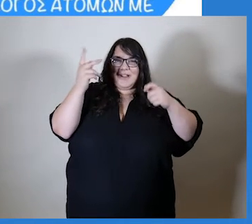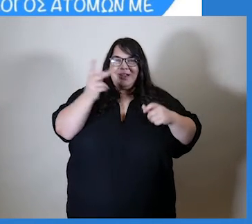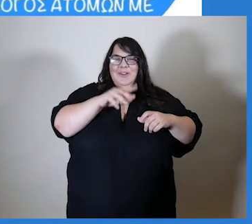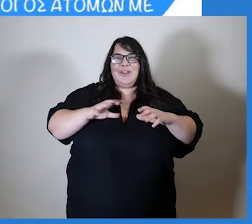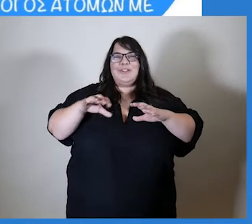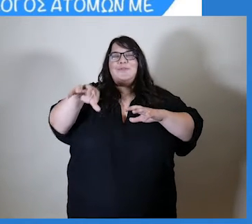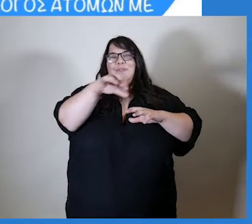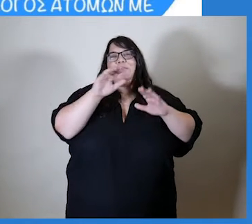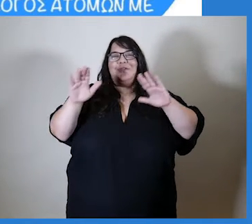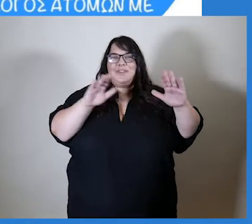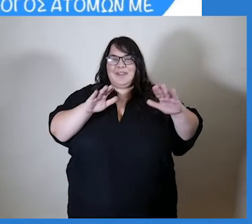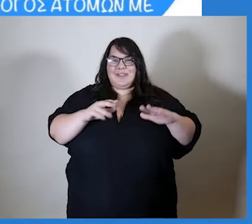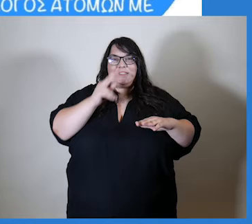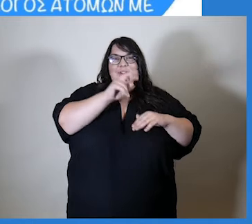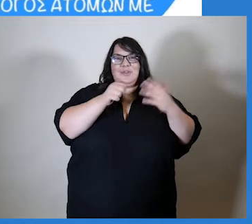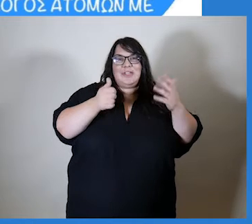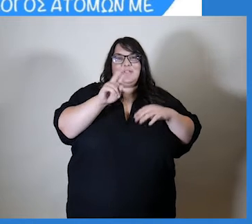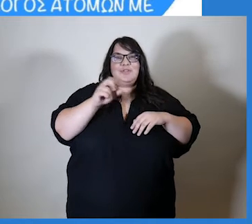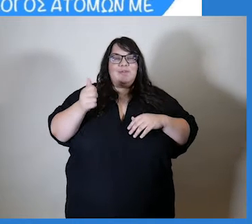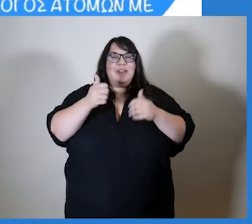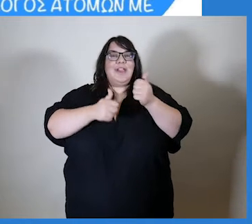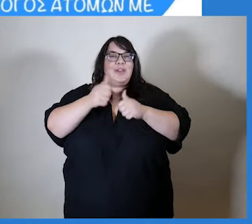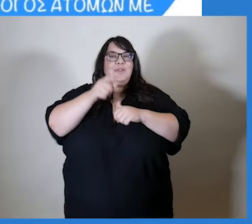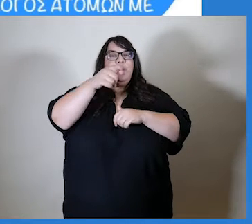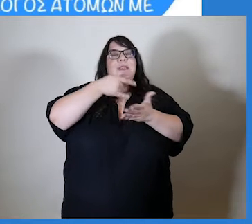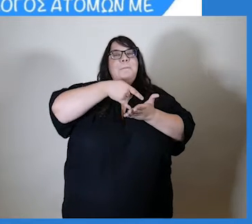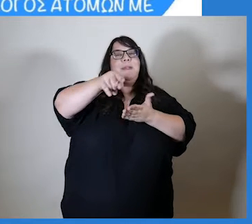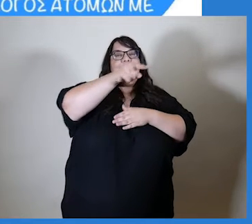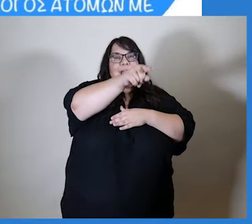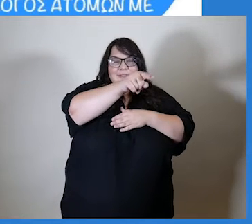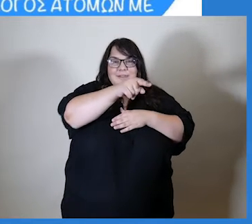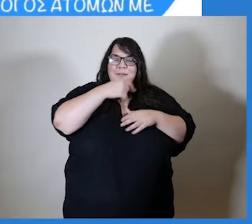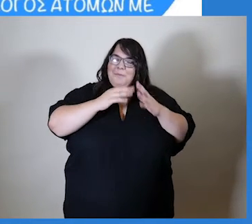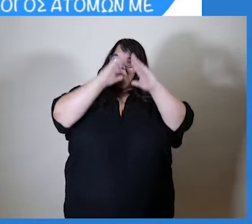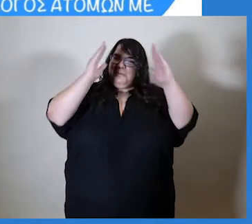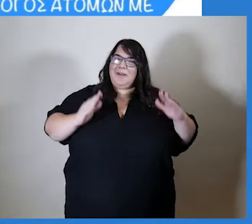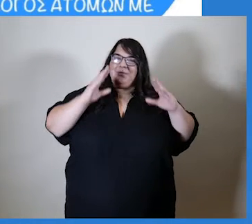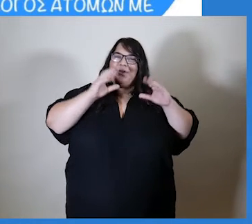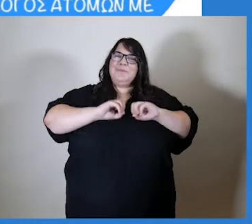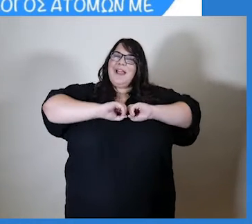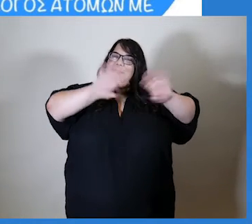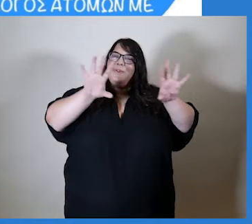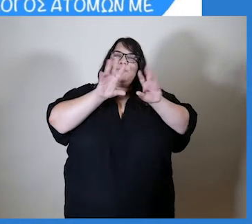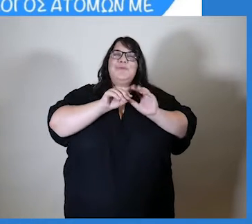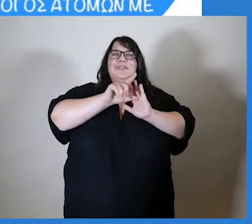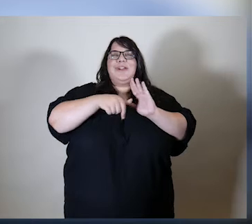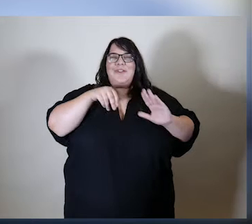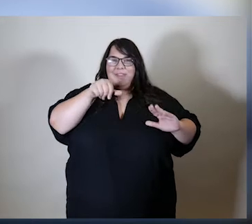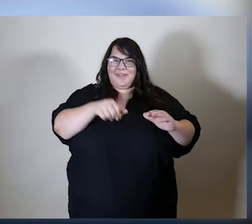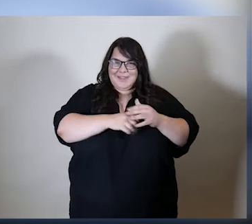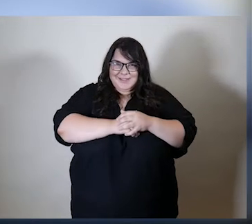Κοινωνικής Φροντίδας στις 26 και 27 Ιουνίου στην Πλάζα Εότ Πάτρας με το δικό μας περίπτερο για να ενημερώσουμε για το ζαχαρό